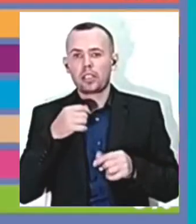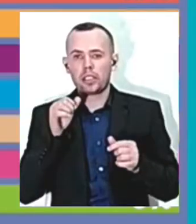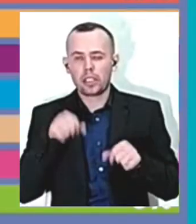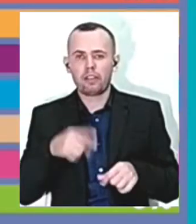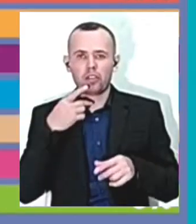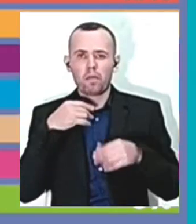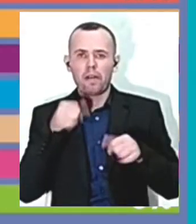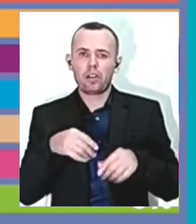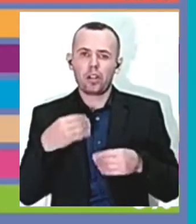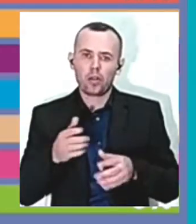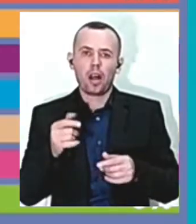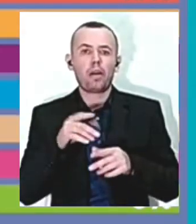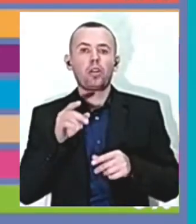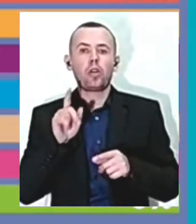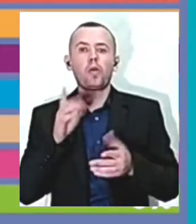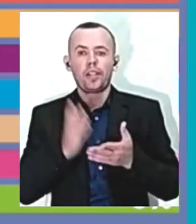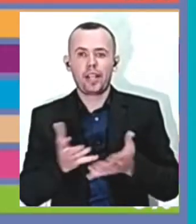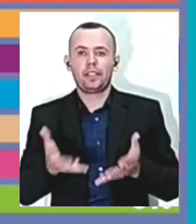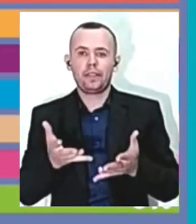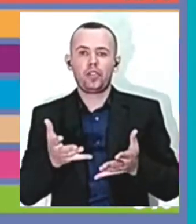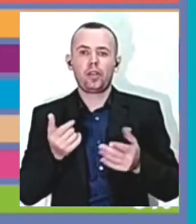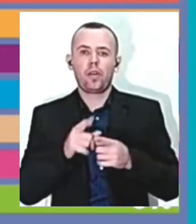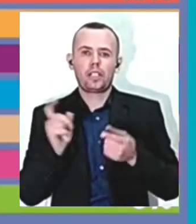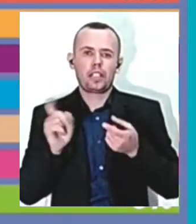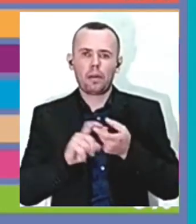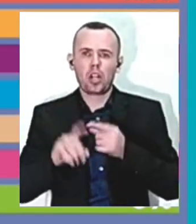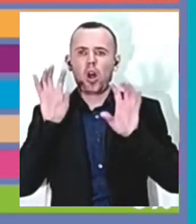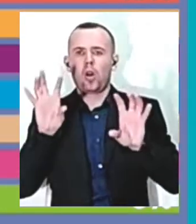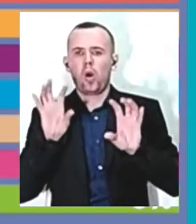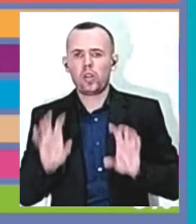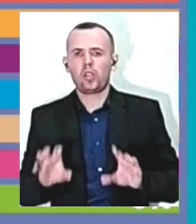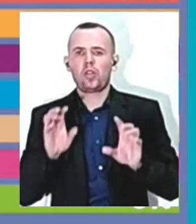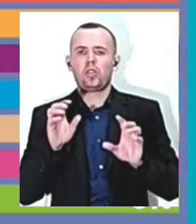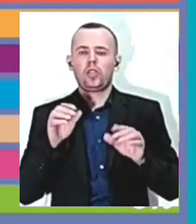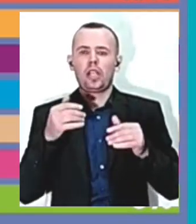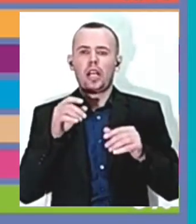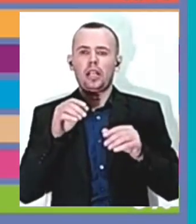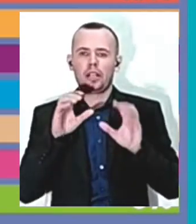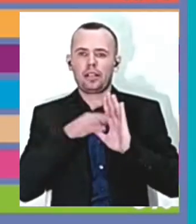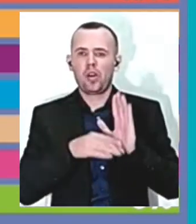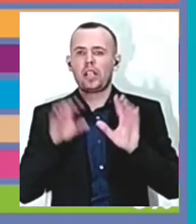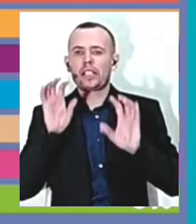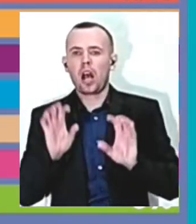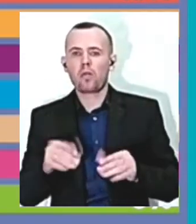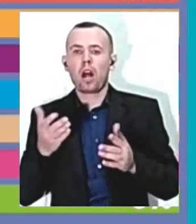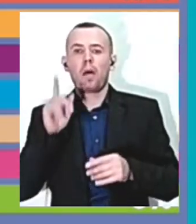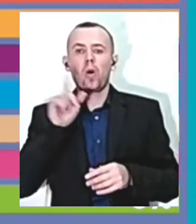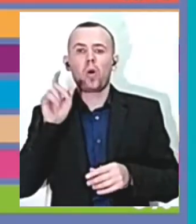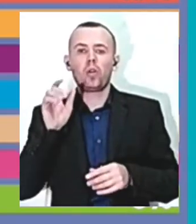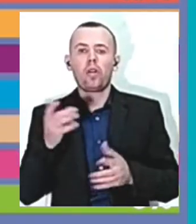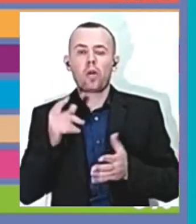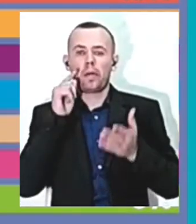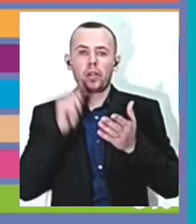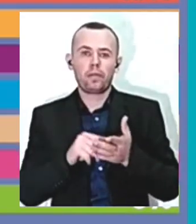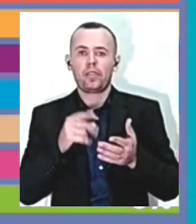Тобто є, звичайно, вони у нас закріплені в Конституції, в законах, але от поки людина, яка потрапила в якусь ситуацію